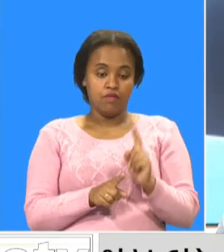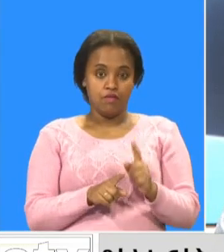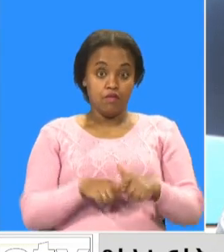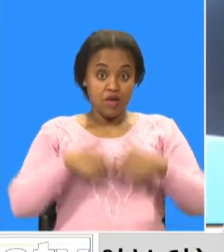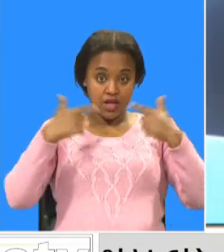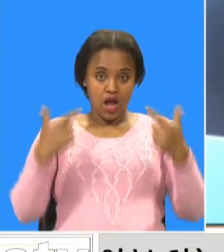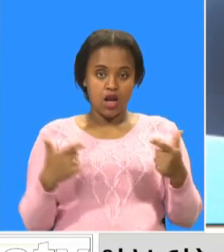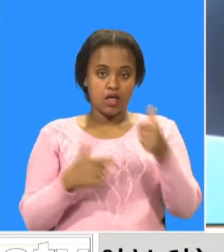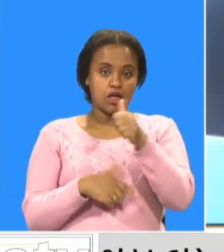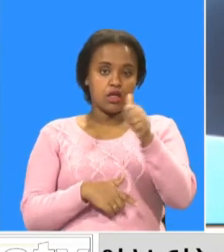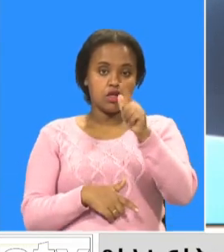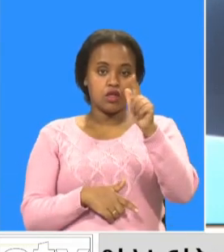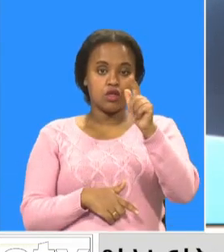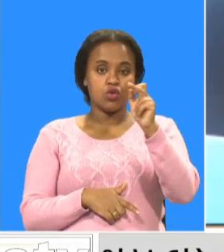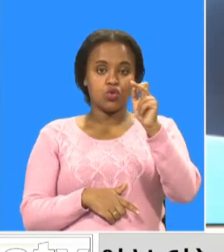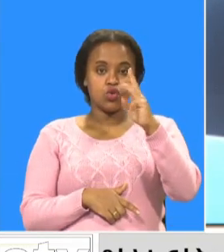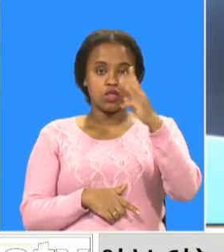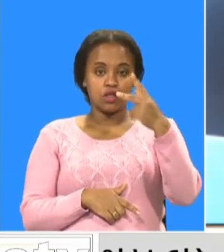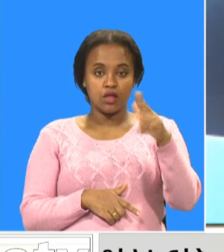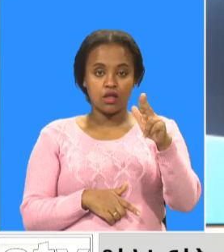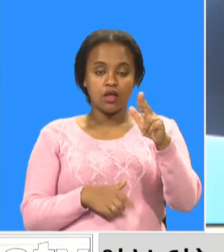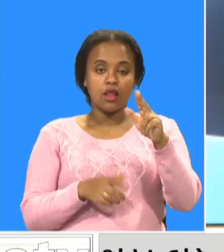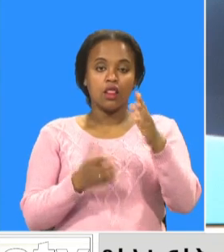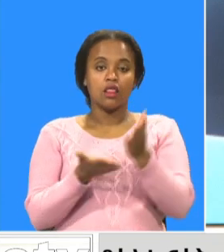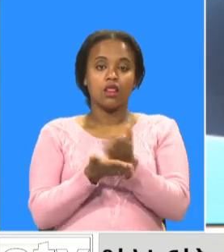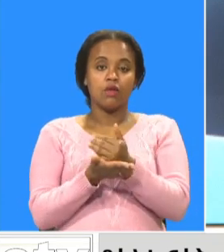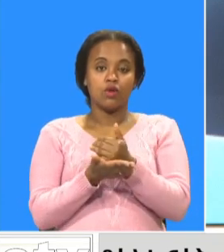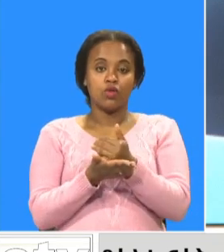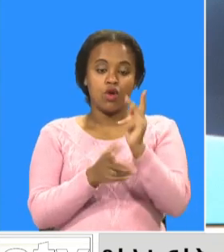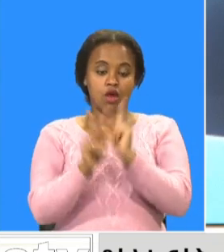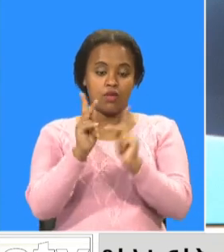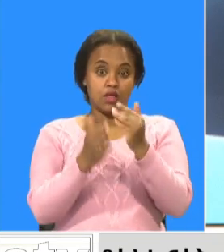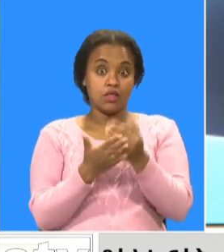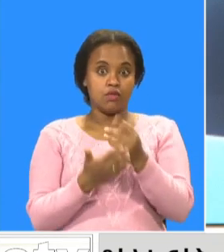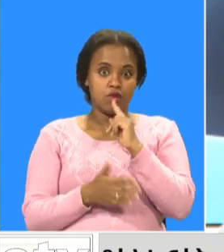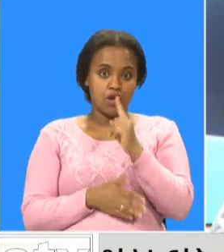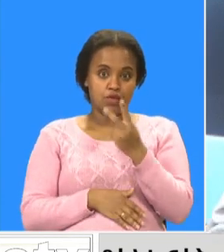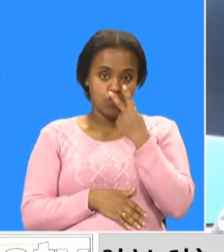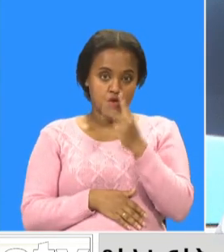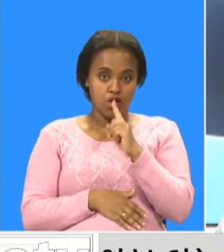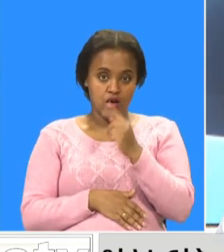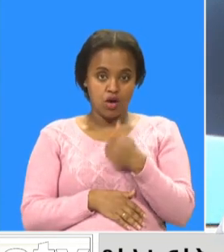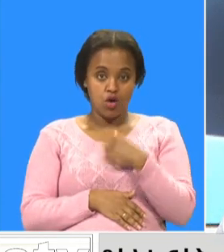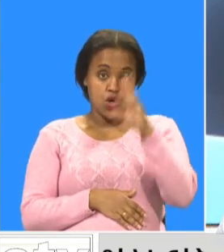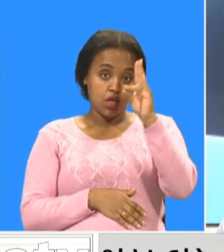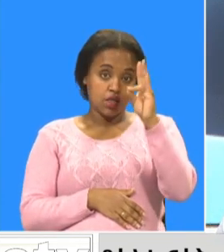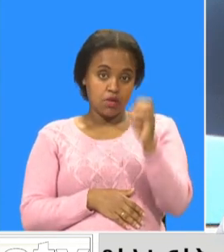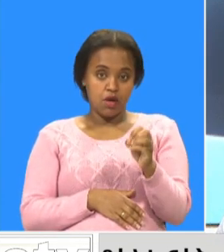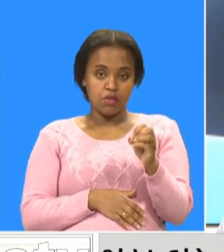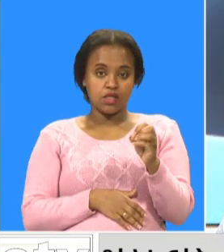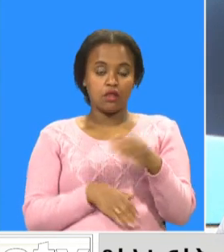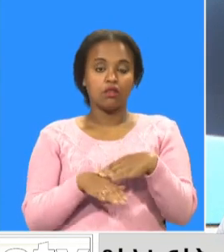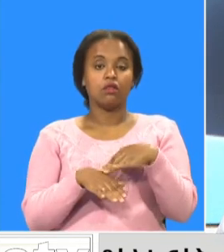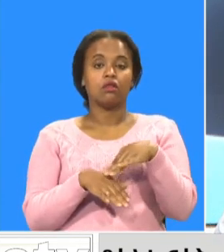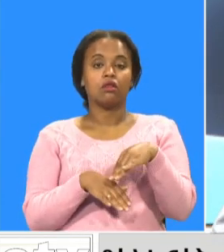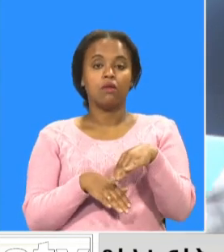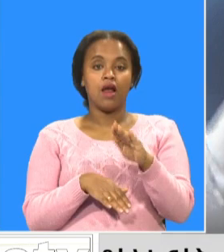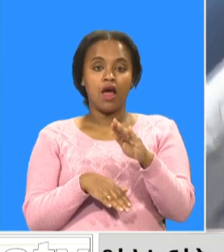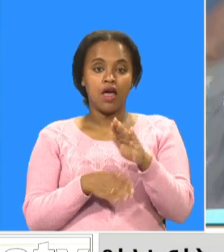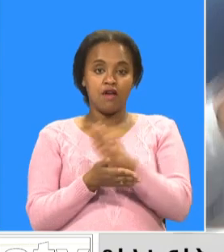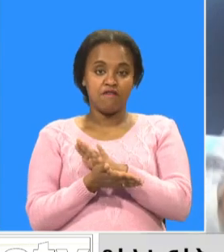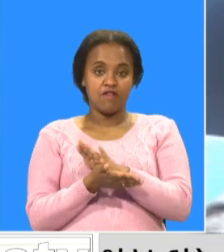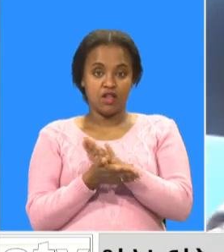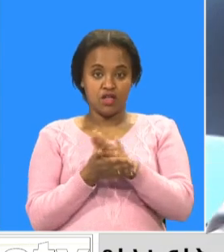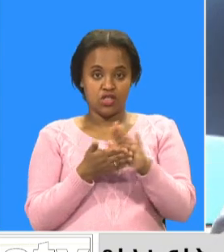በትላልቅ ኢንዱስትሪዎች ተመርቶ ለብረሰው የሚቀርቡትን ነው። 70% በላይ ፊልትሬሽን ኤፊሽንሲ